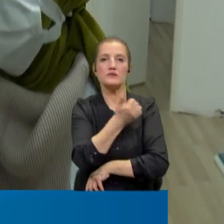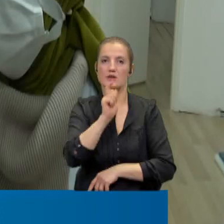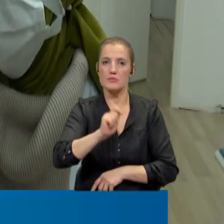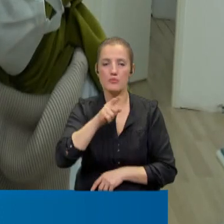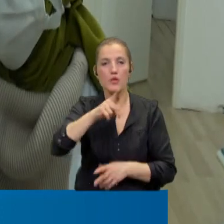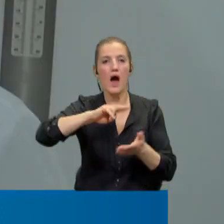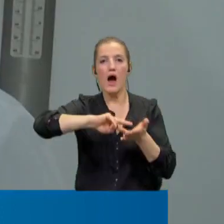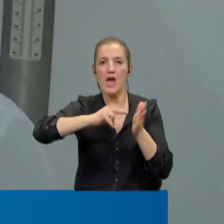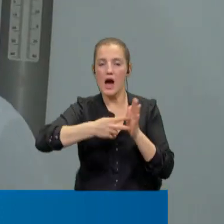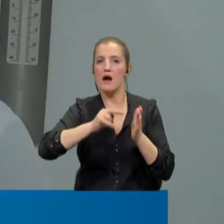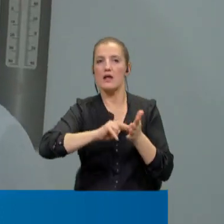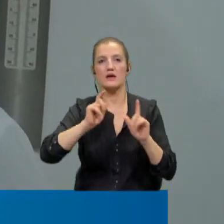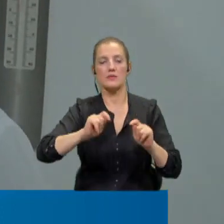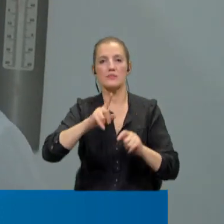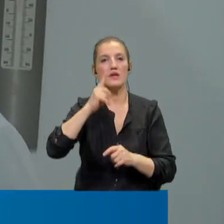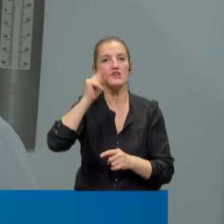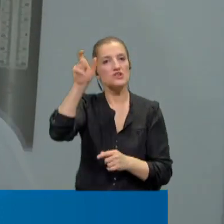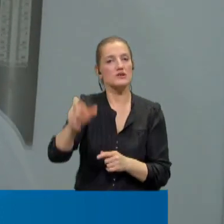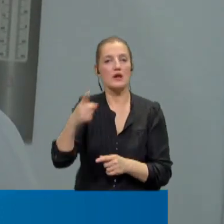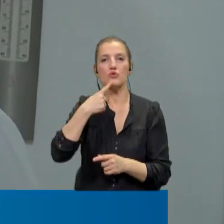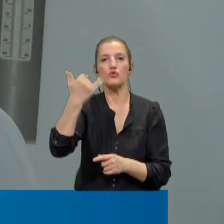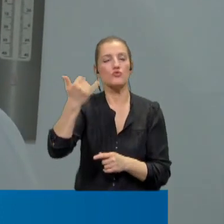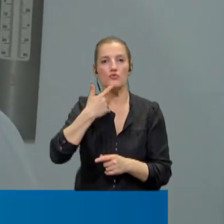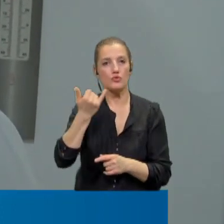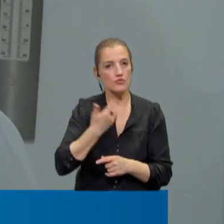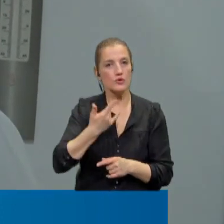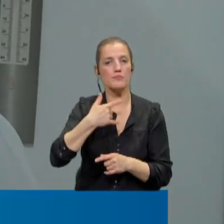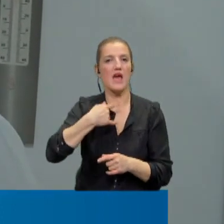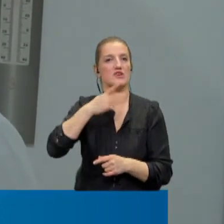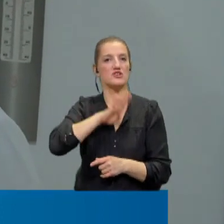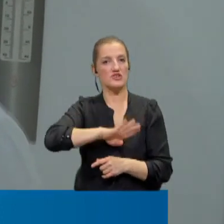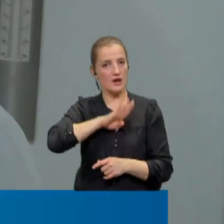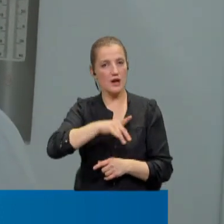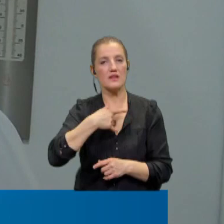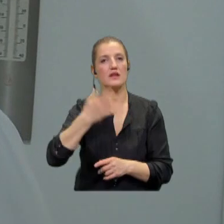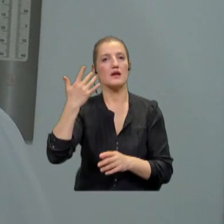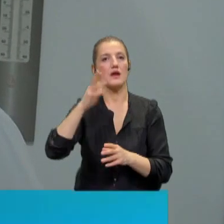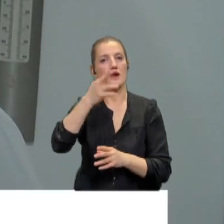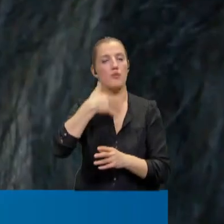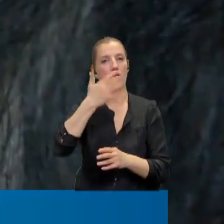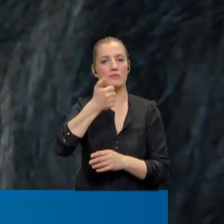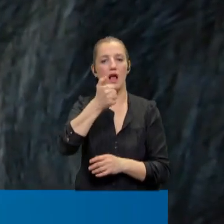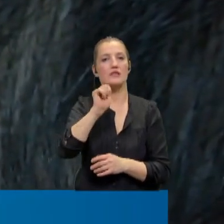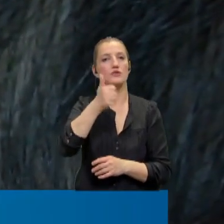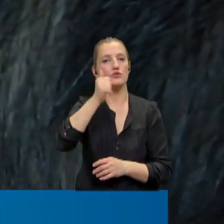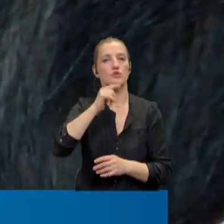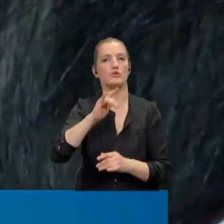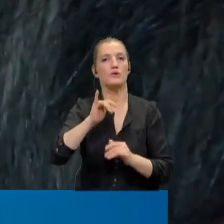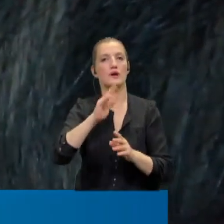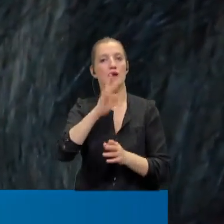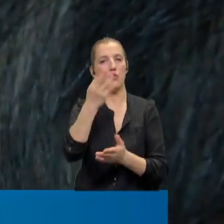bunların ayarlanması ile uğraşıyoruz küfür ediyordu dışarı çıktı Onu zaman gidip şikayetçi oldum da bu şekilde Pro aldım 6000 Saatlerdir uğraşıyorum